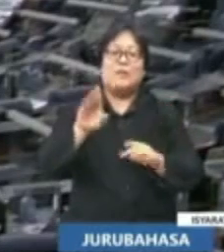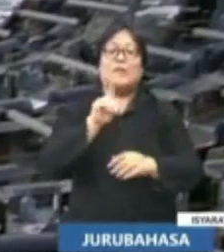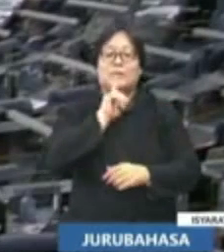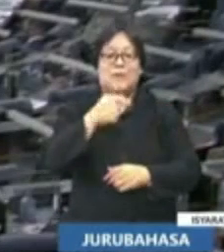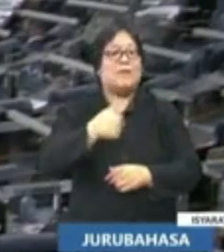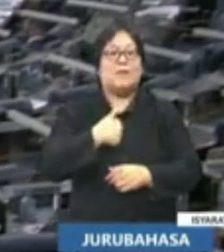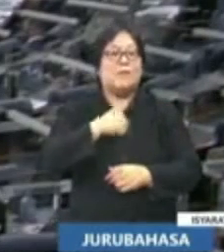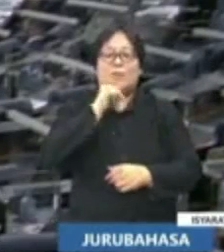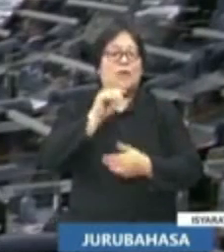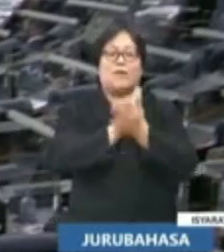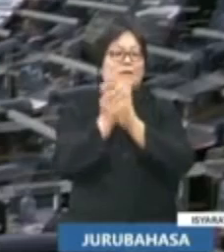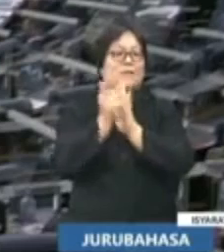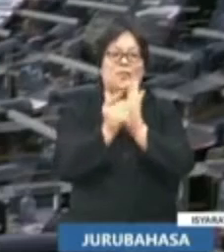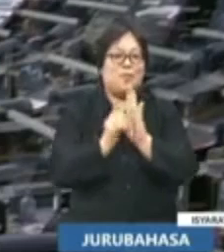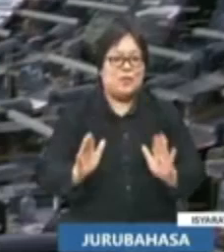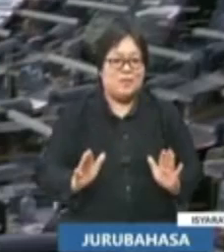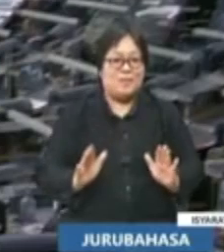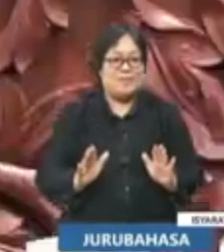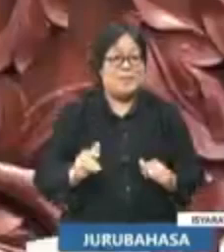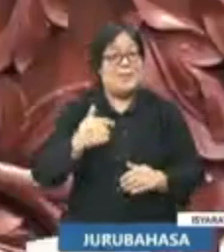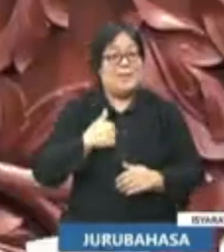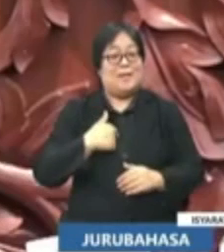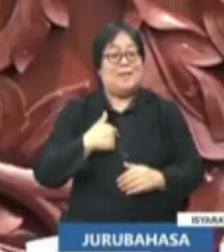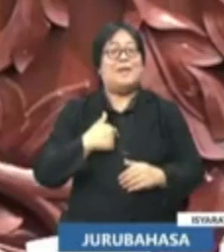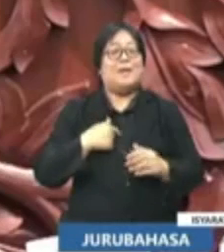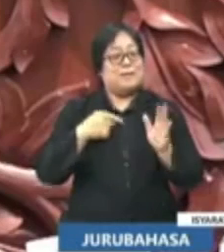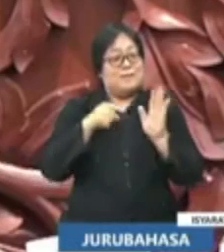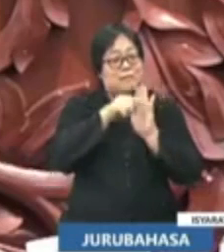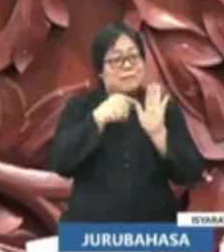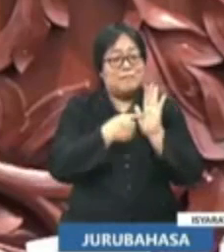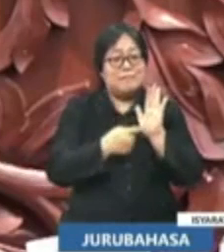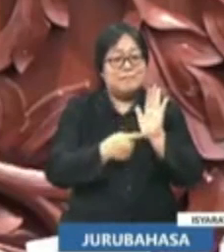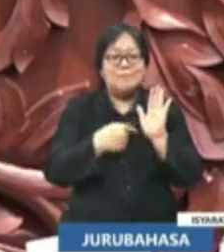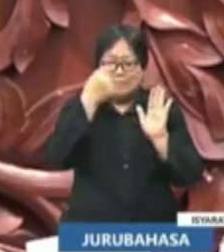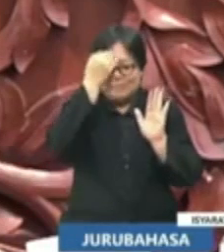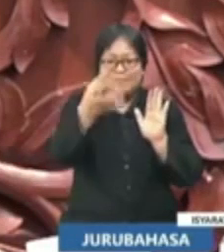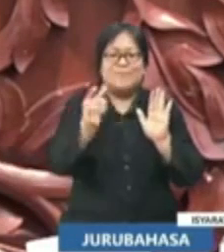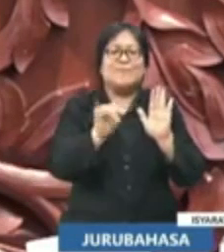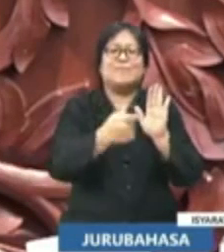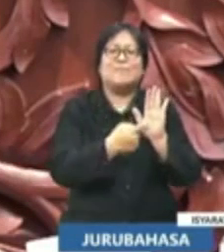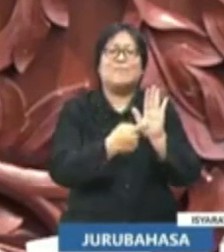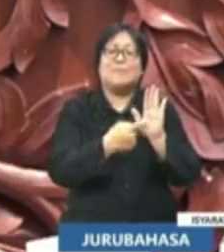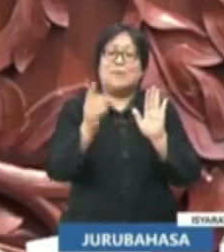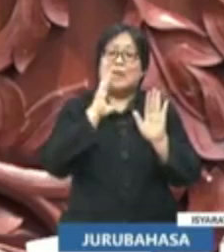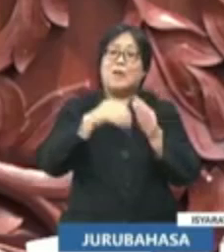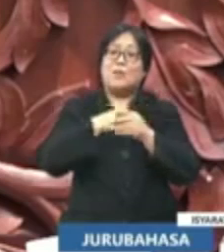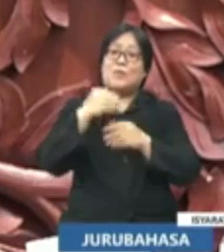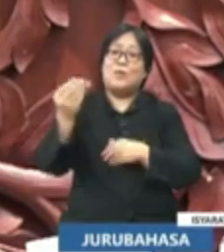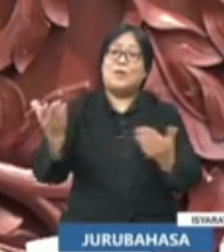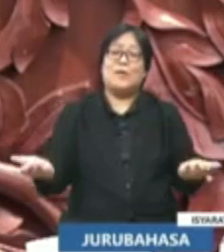Sebenarnya saya bukan nak jadi peguam. Saya cuma set the facts straight. Yang Berhormat kata keluar